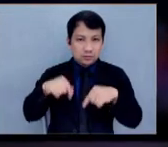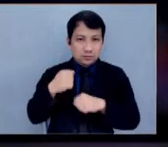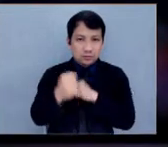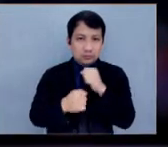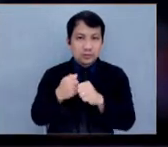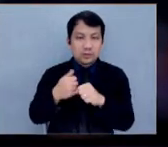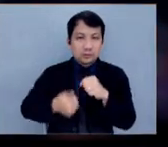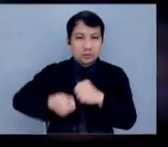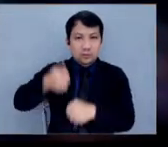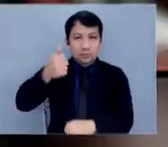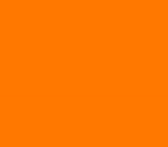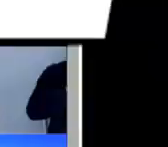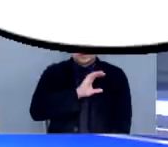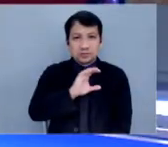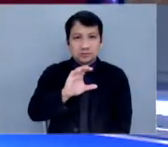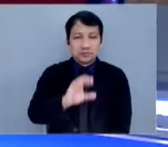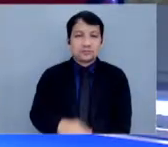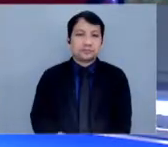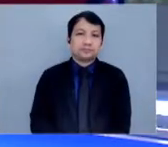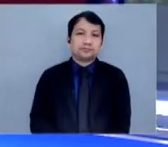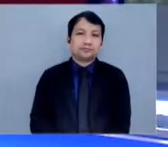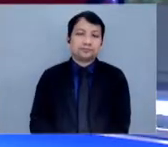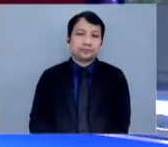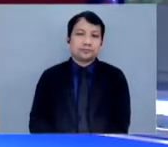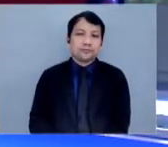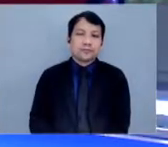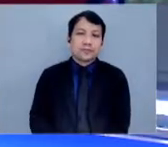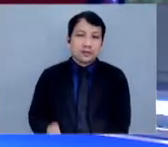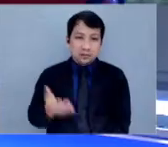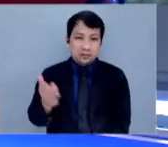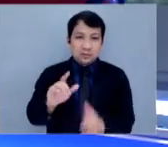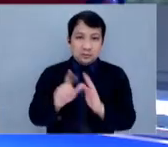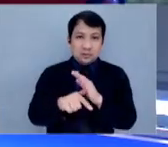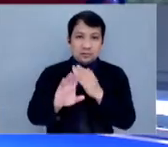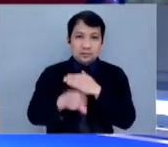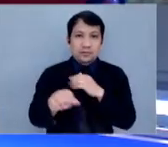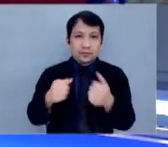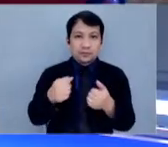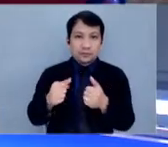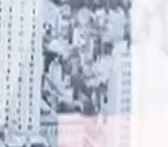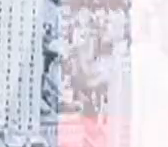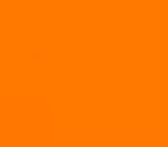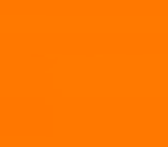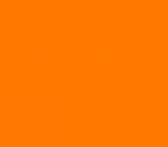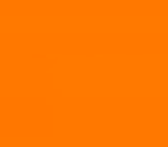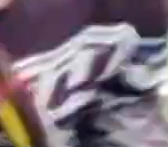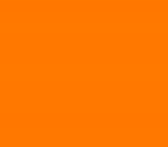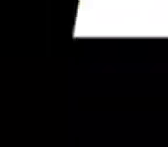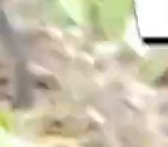ng championship. Huwag kayong alis, mga kapatid. Sports pa tayo mamaya.